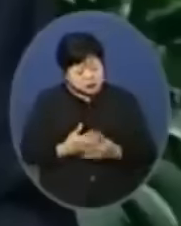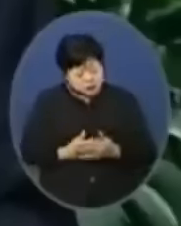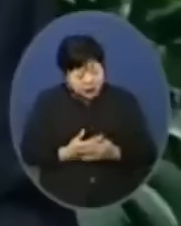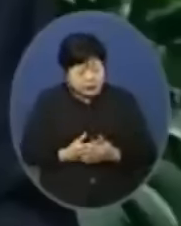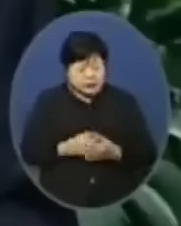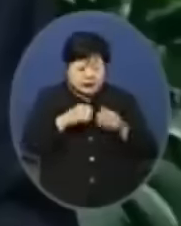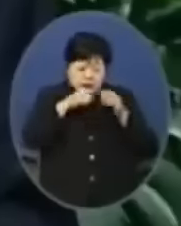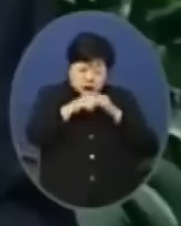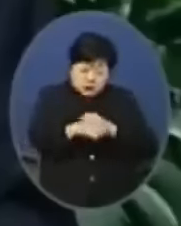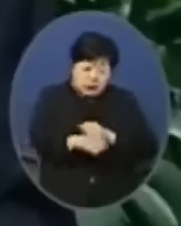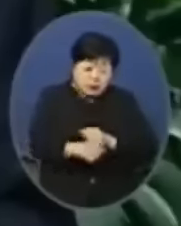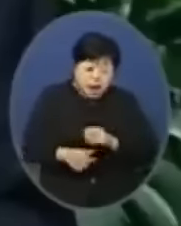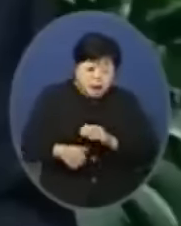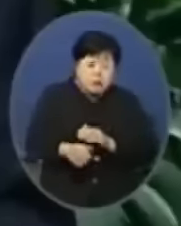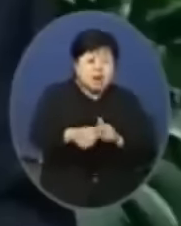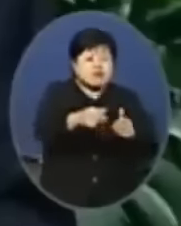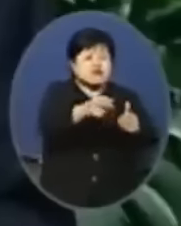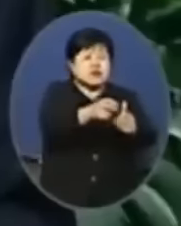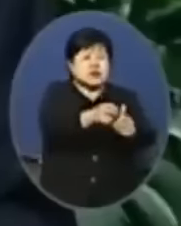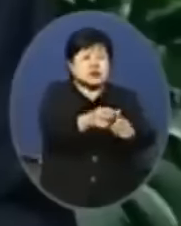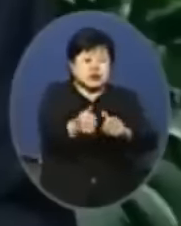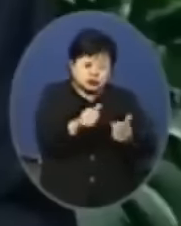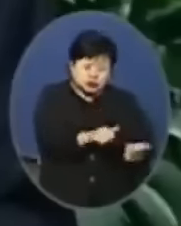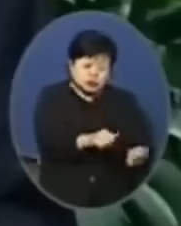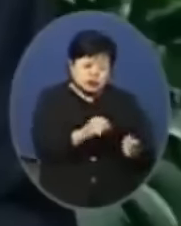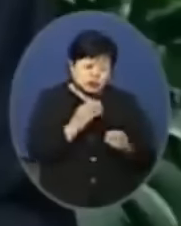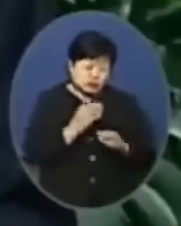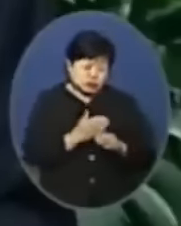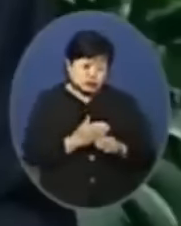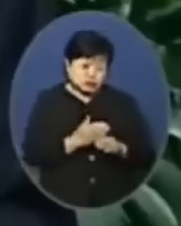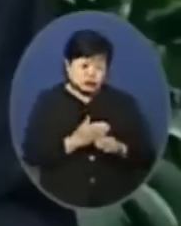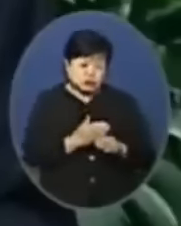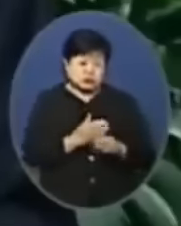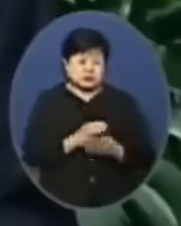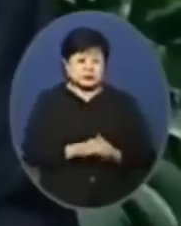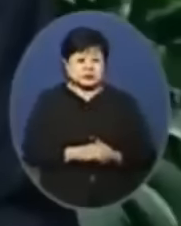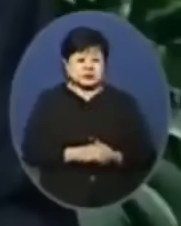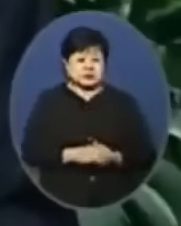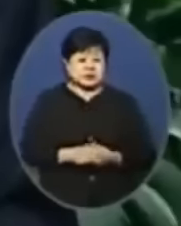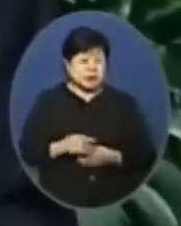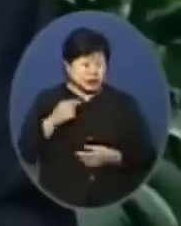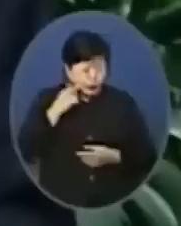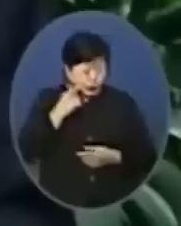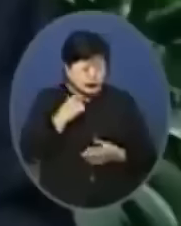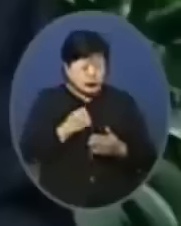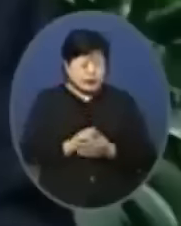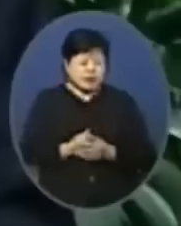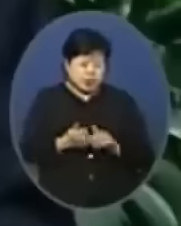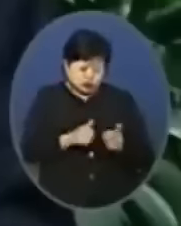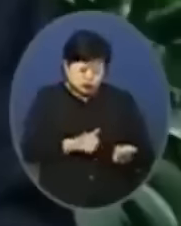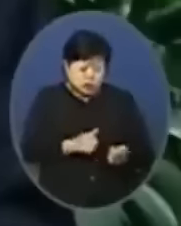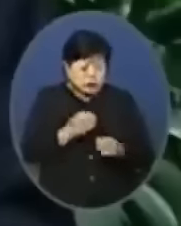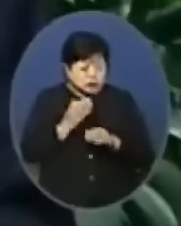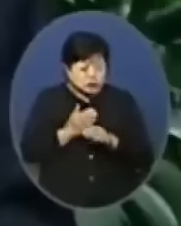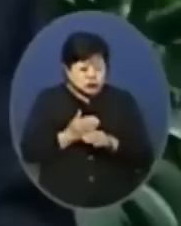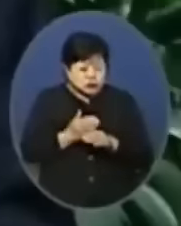초조, 절망의 뱀에 물려서 죽어가고 있습니다. 독이 들어서 죽어가고